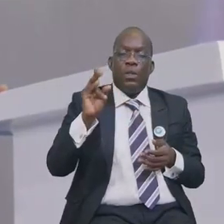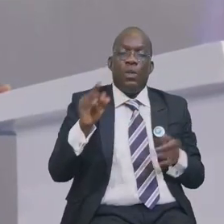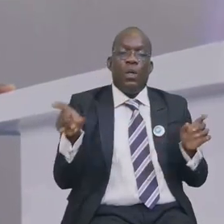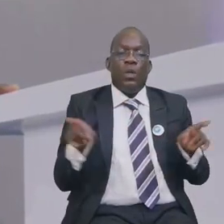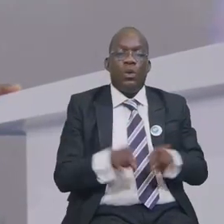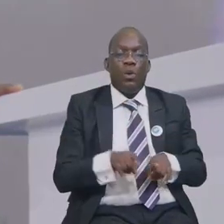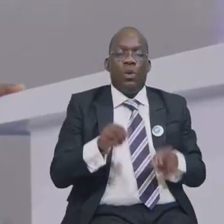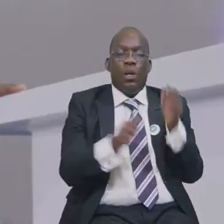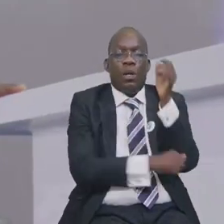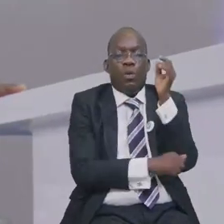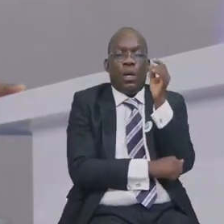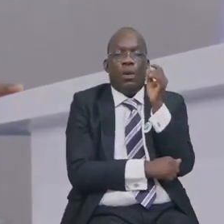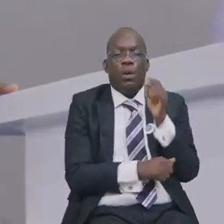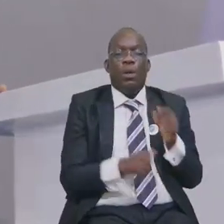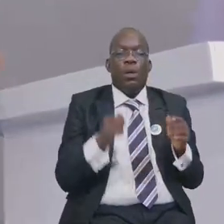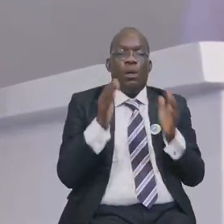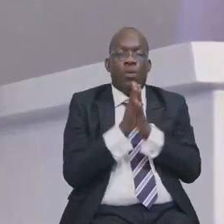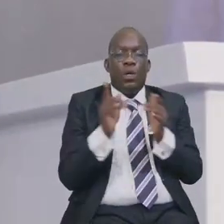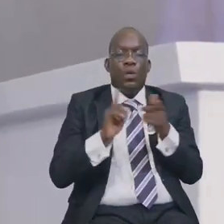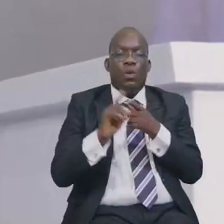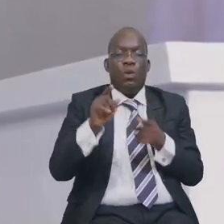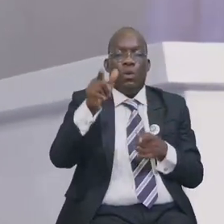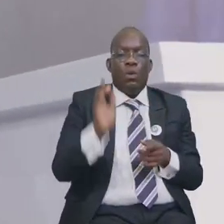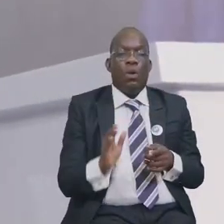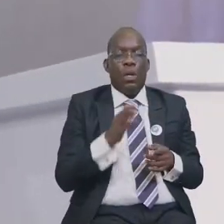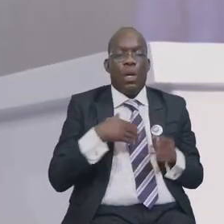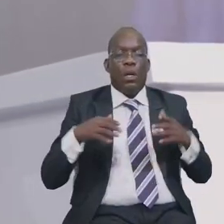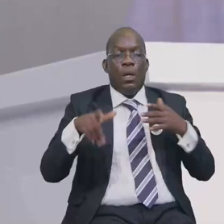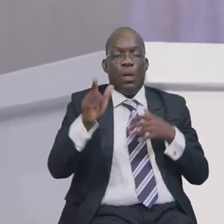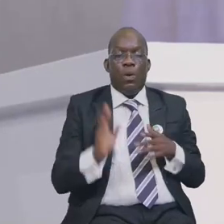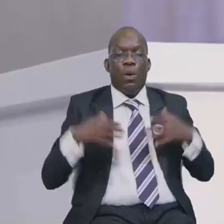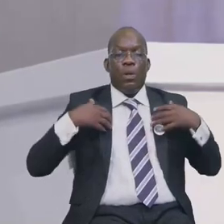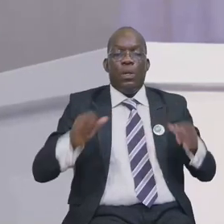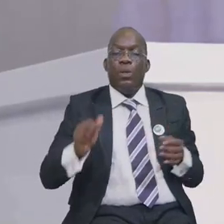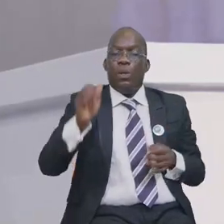verset 17, Abraham pria Dieu et Dieu guérit Abimélec. Amen.